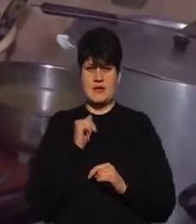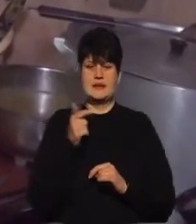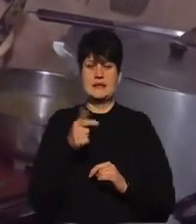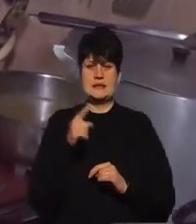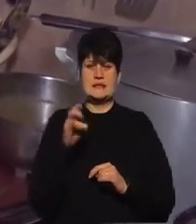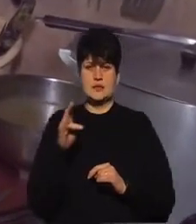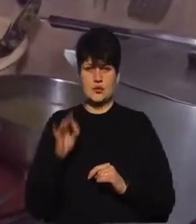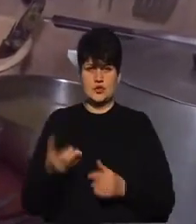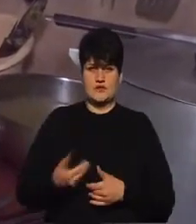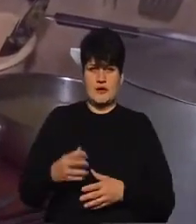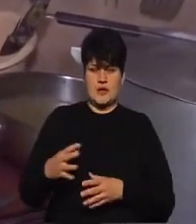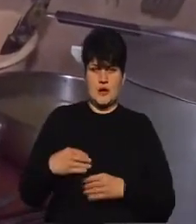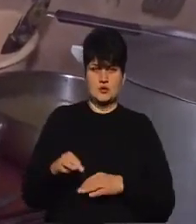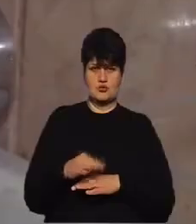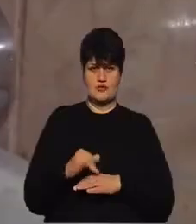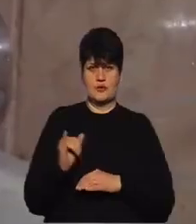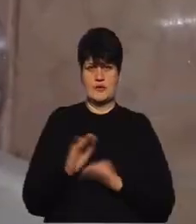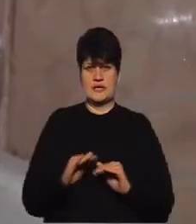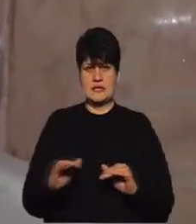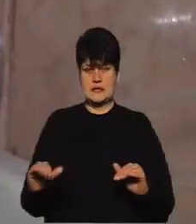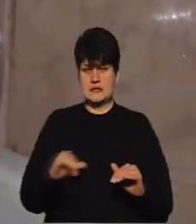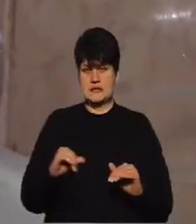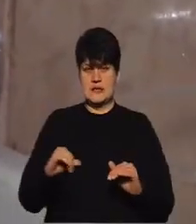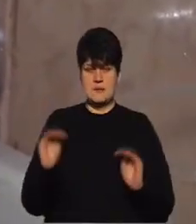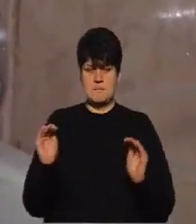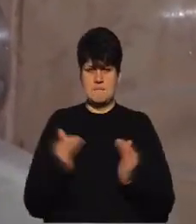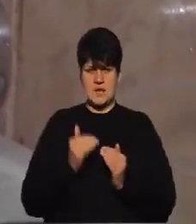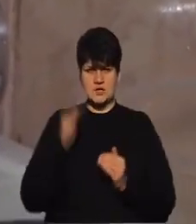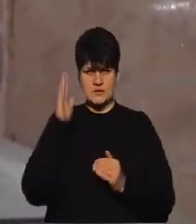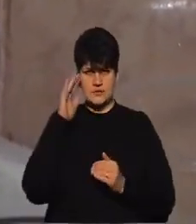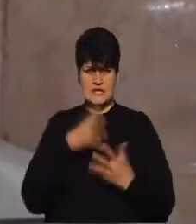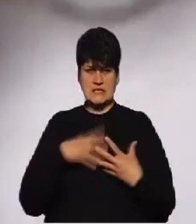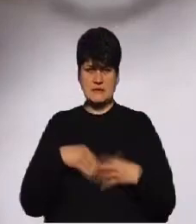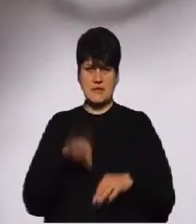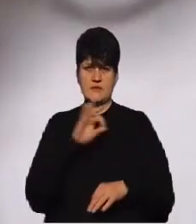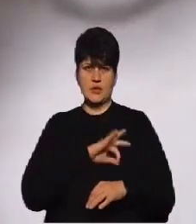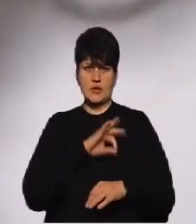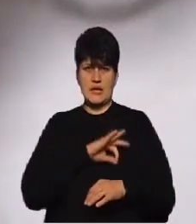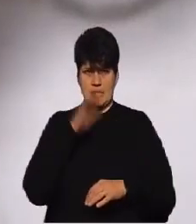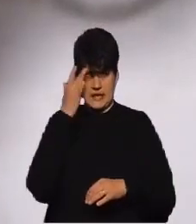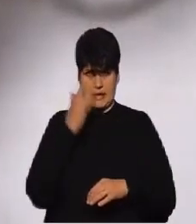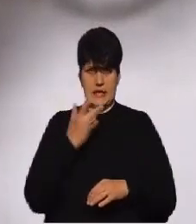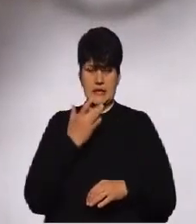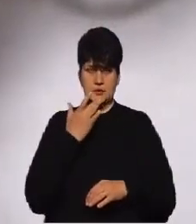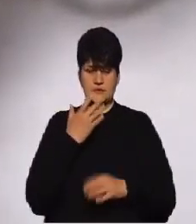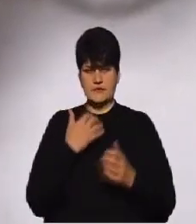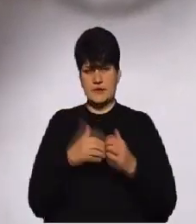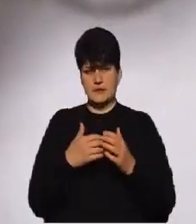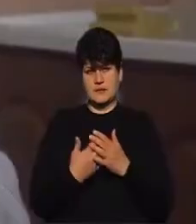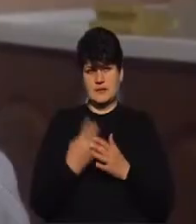разом з чоловіком і дітьми. Найменше води, розповідає, сім'я використовує влітку. В середньому 2